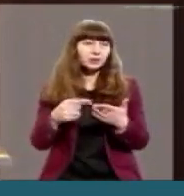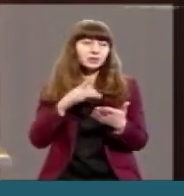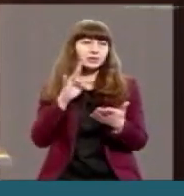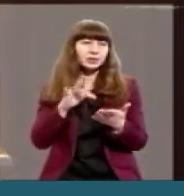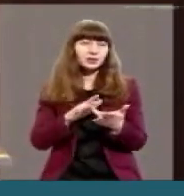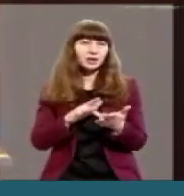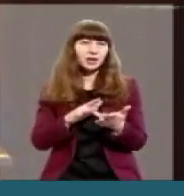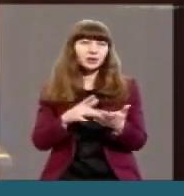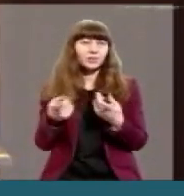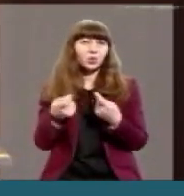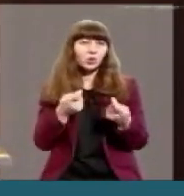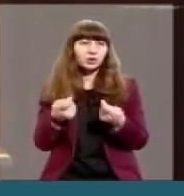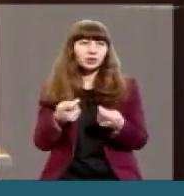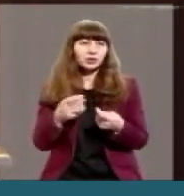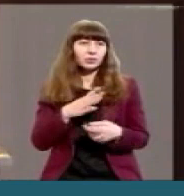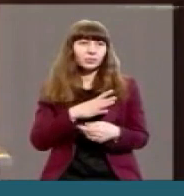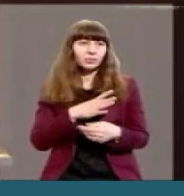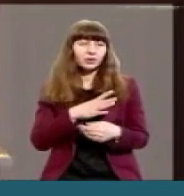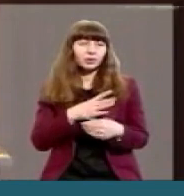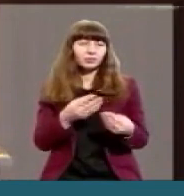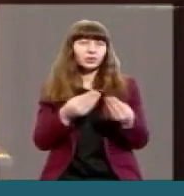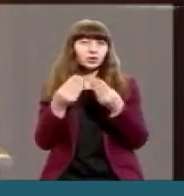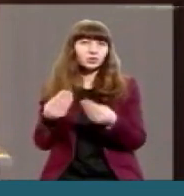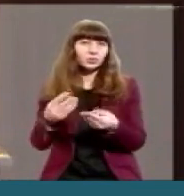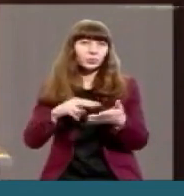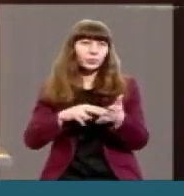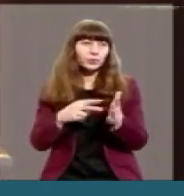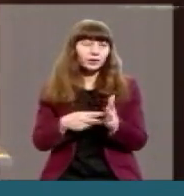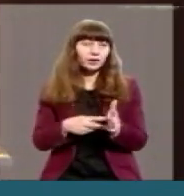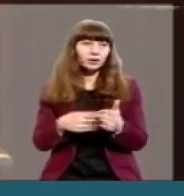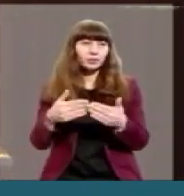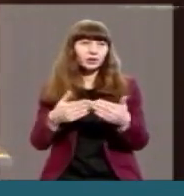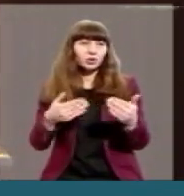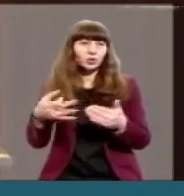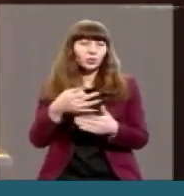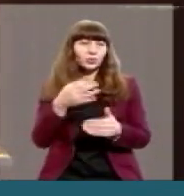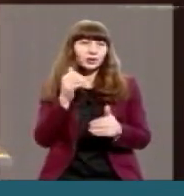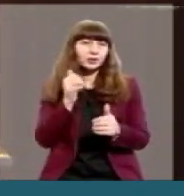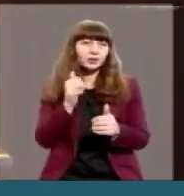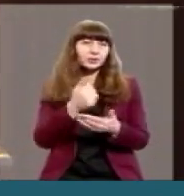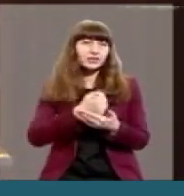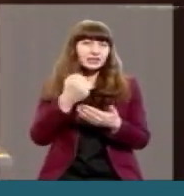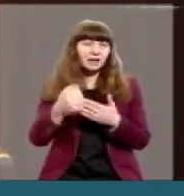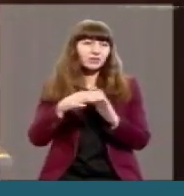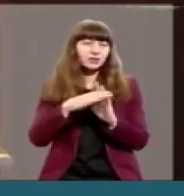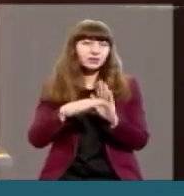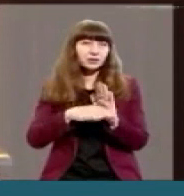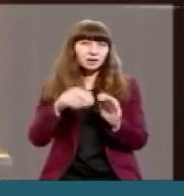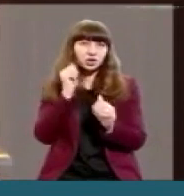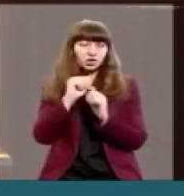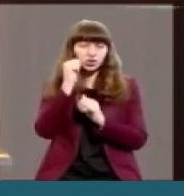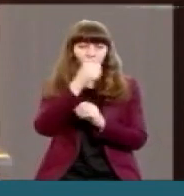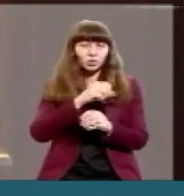центральными органами до нас доводится план. Перед областью стоит ежегодная задача по